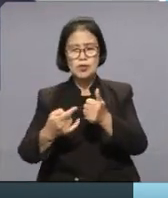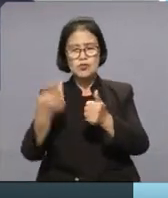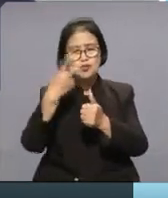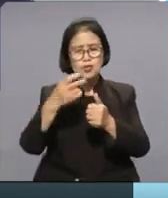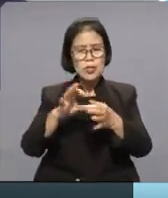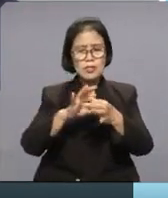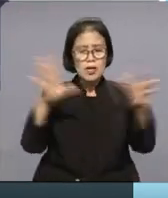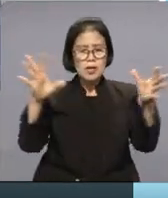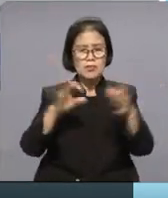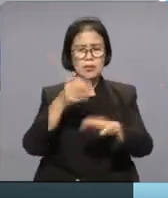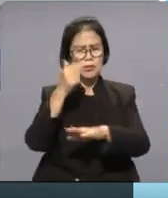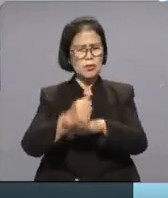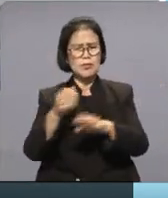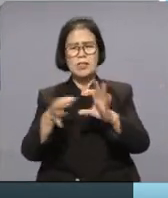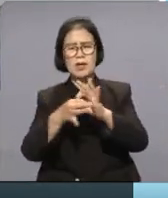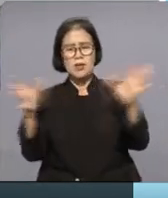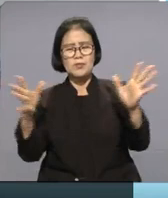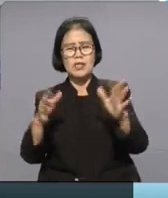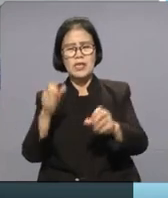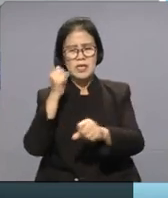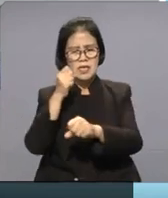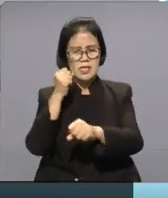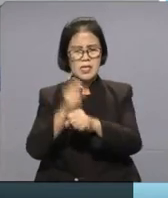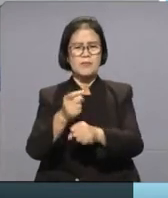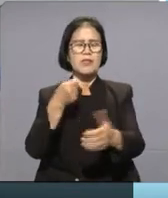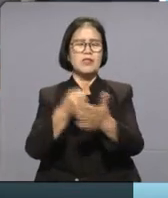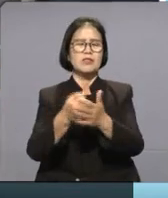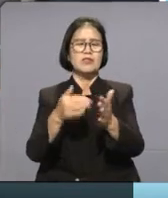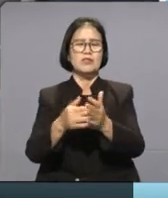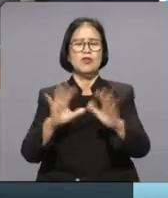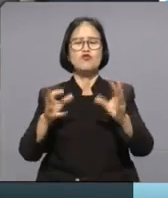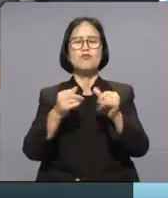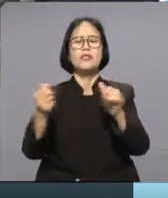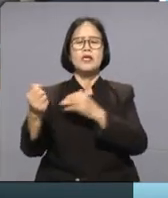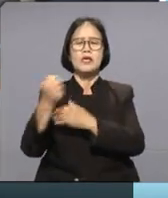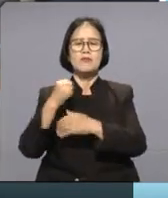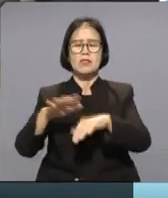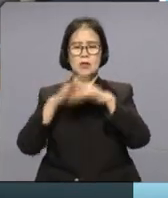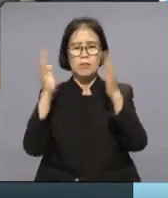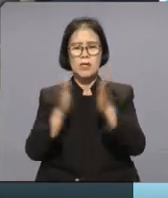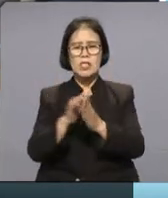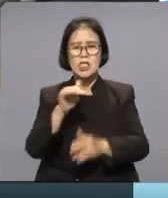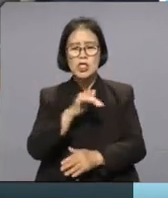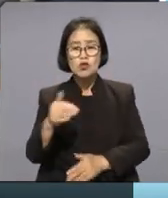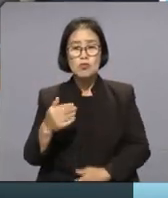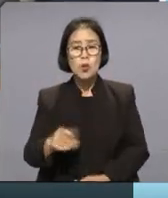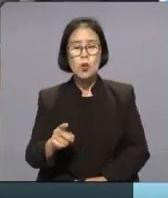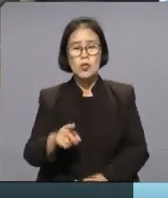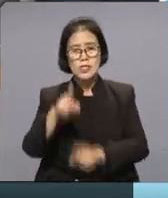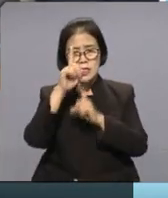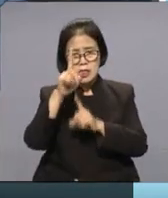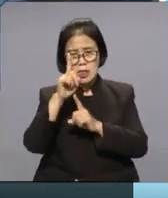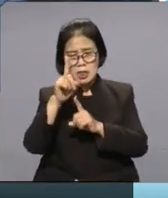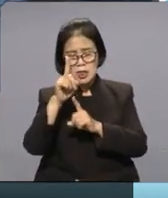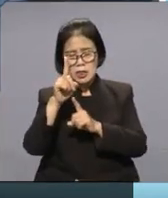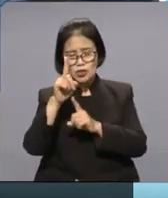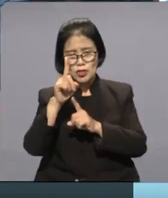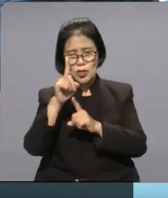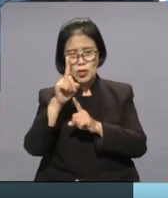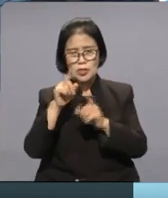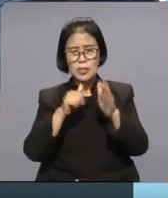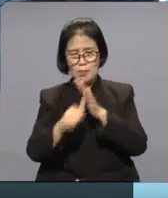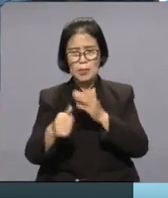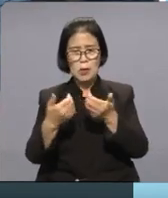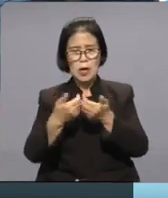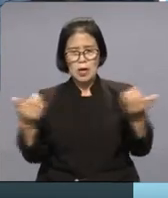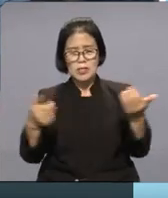답이 정해져 있는 것 같아요. 일단 국민의힘의 전반적인 기조는 이준석과 헤어질 결심 확고하게 한